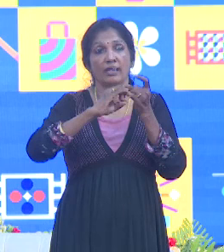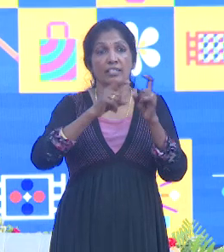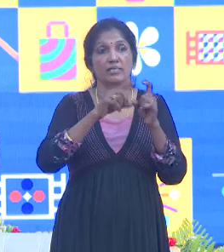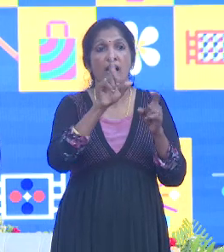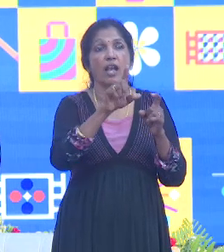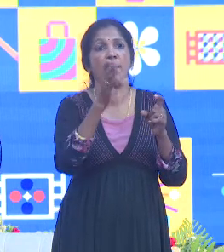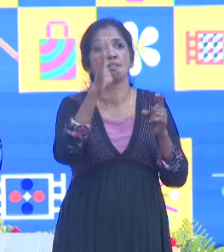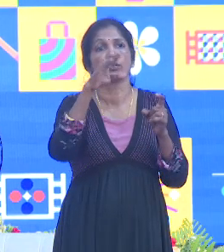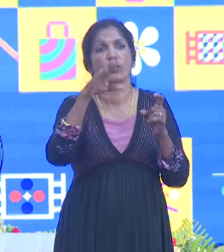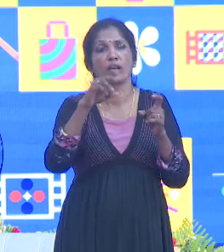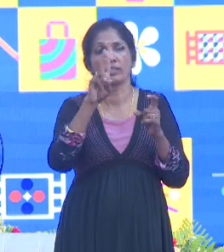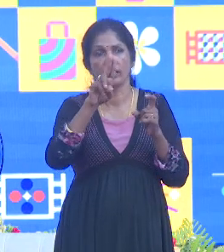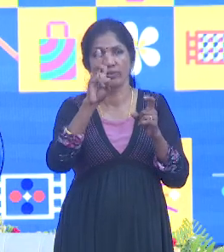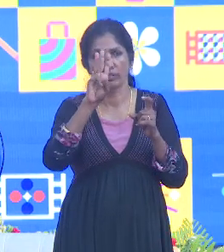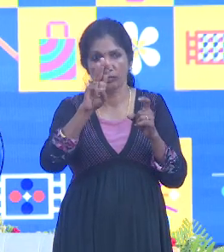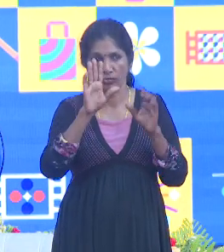1923